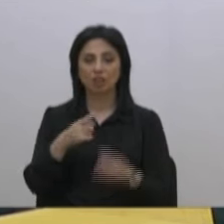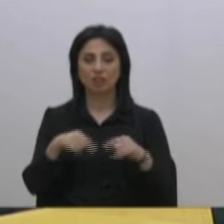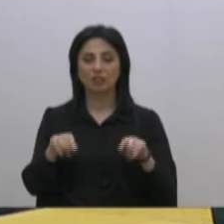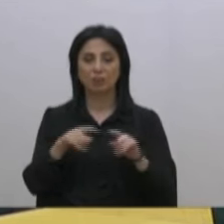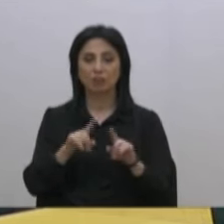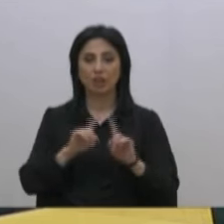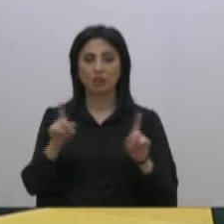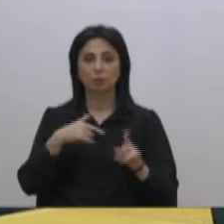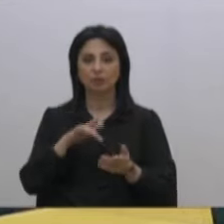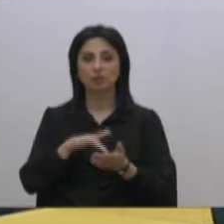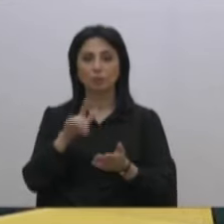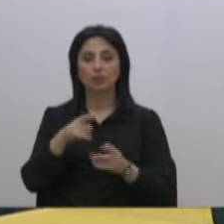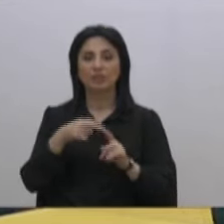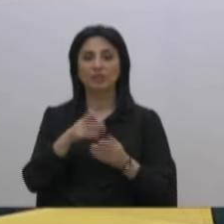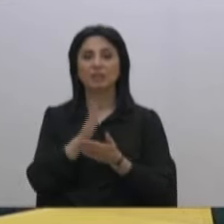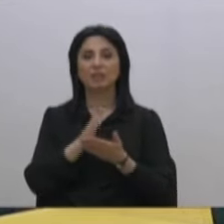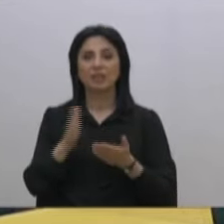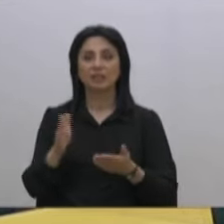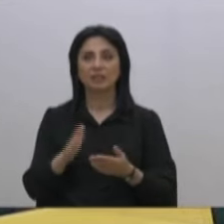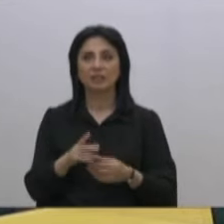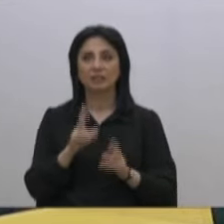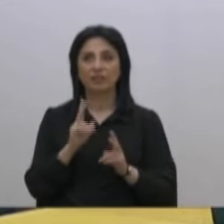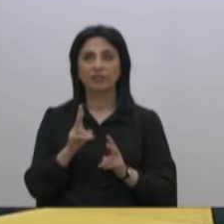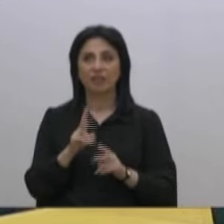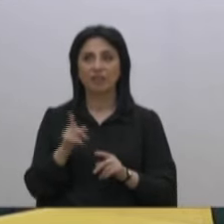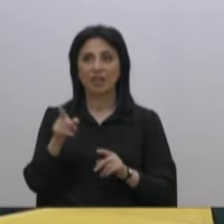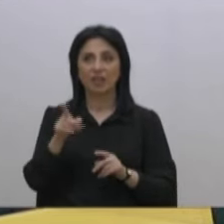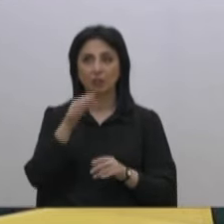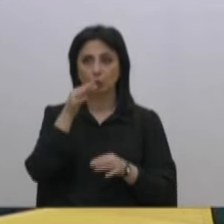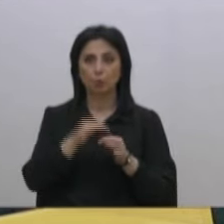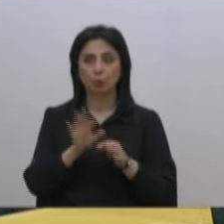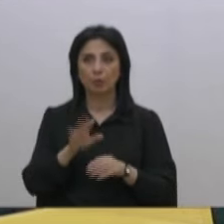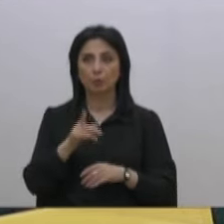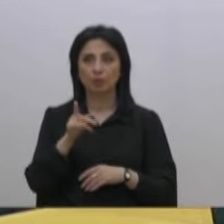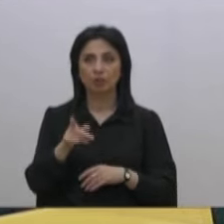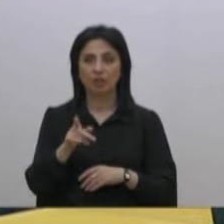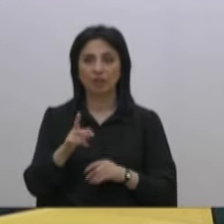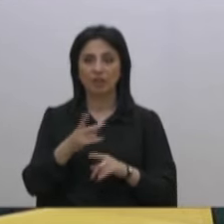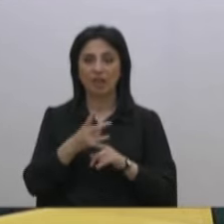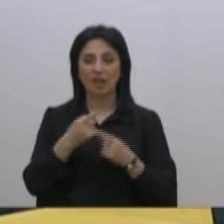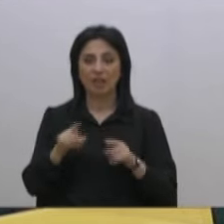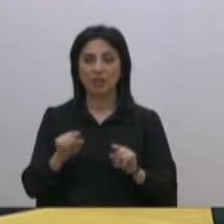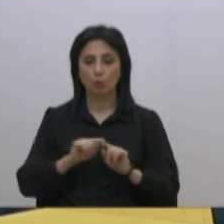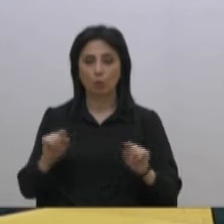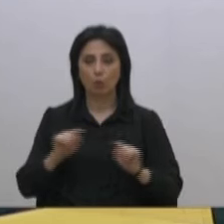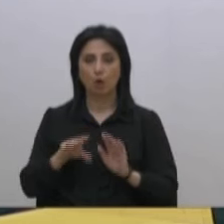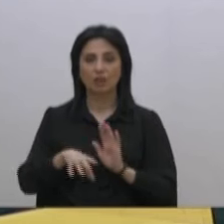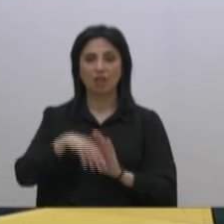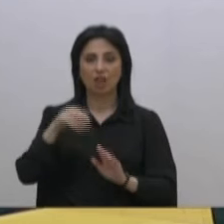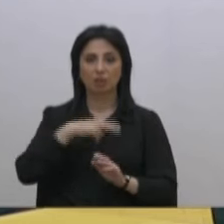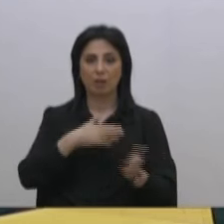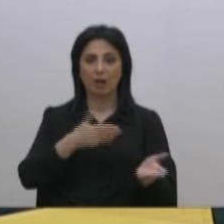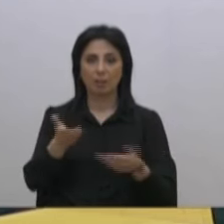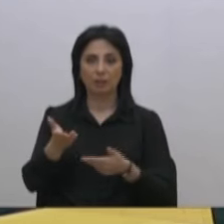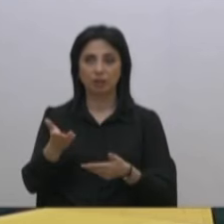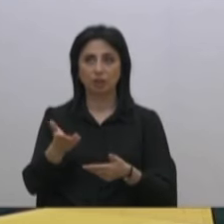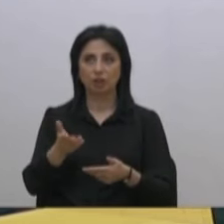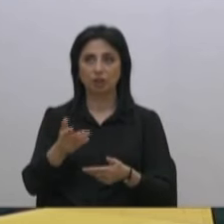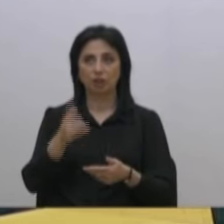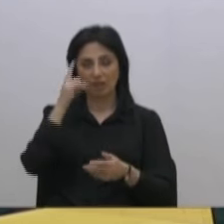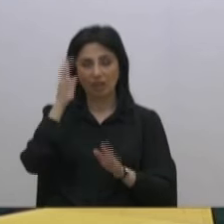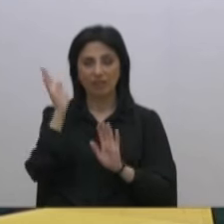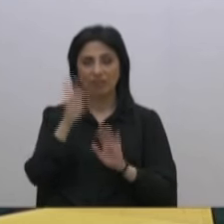განსაკუთრებით ჩვენი მოქალაქეების ის ნაწილი, რომელმაც ეს უპასუხისგებლო რადიკალური ოპოზიცია აირჩია პარლამენტში. თავი